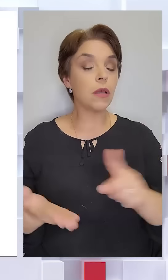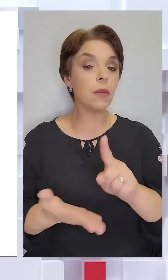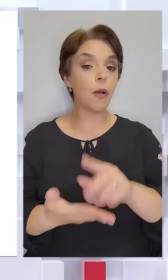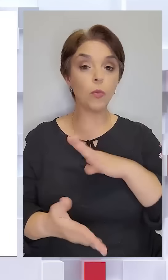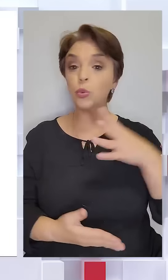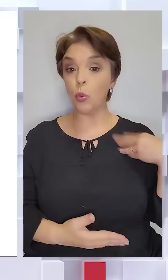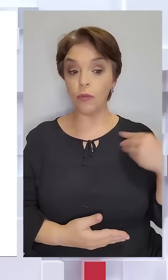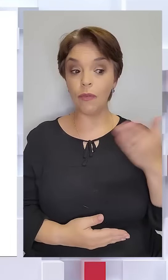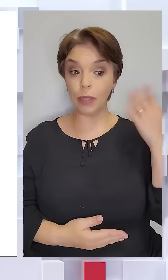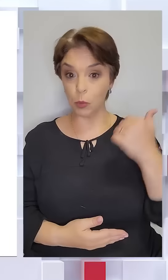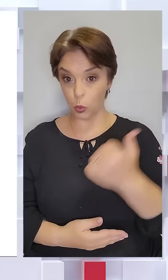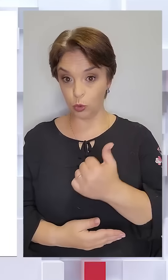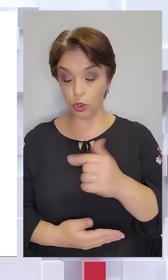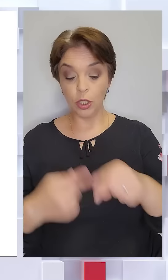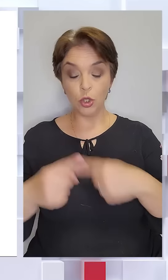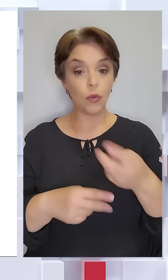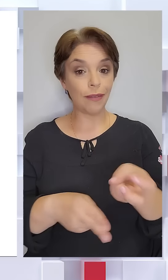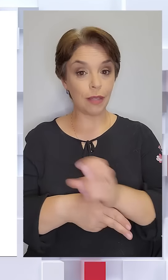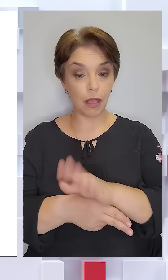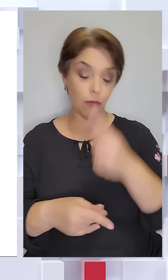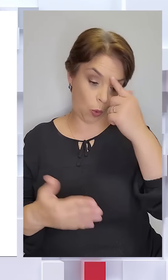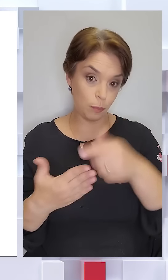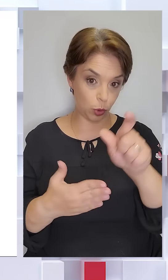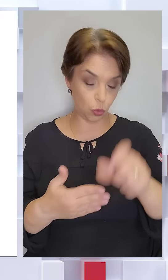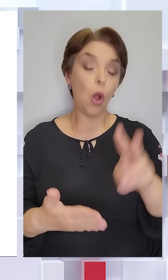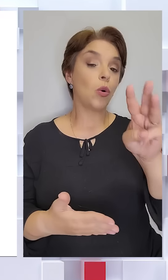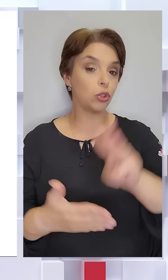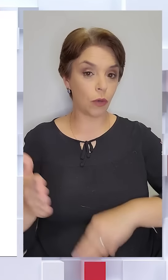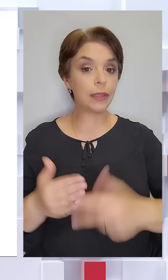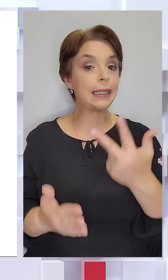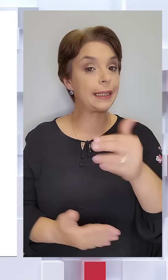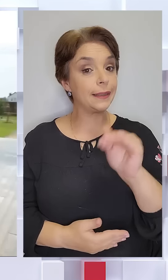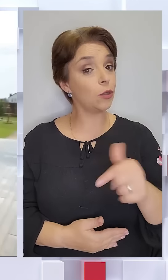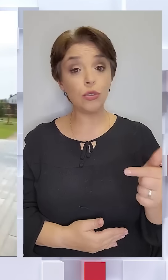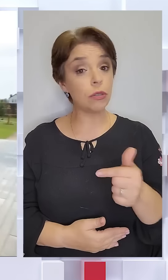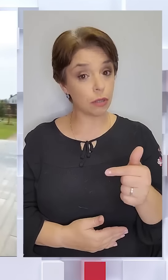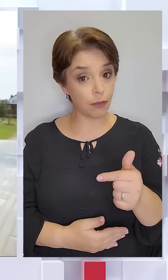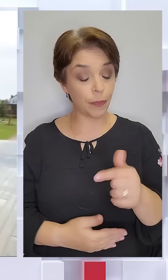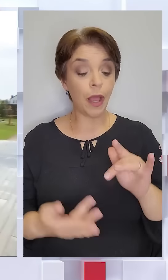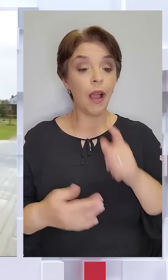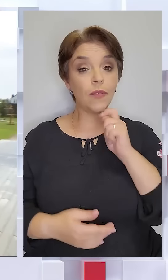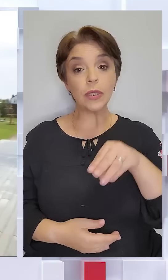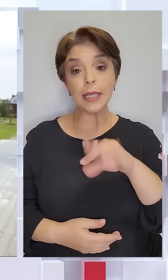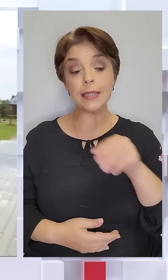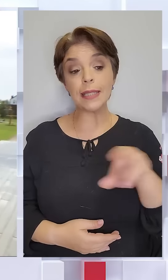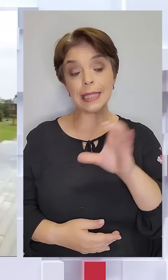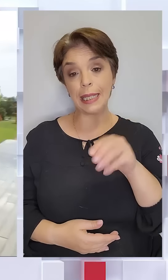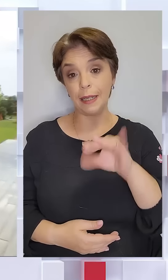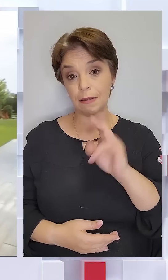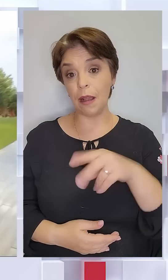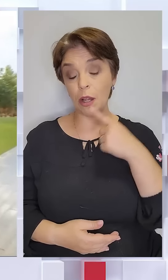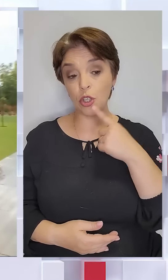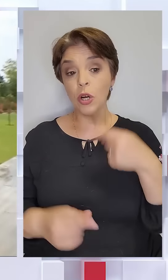відбутись у Львові минулого тижня. Через чергову неявку підозрюваного оштрафували на 3 тисячі гривень. В інтерв'ю ТСН Сергій Трейтяк